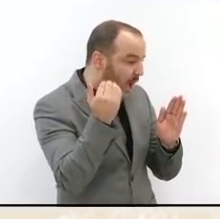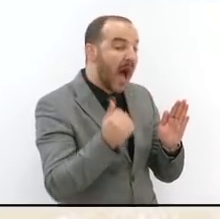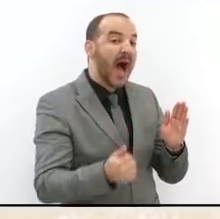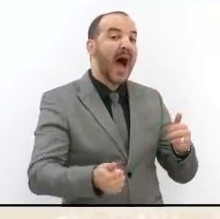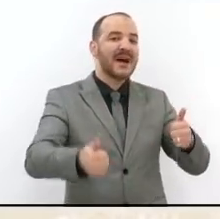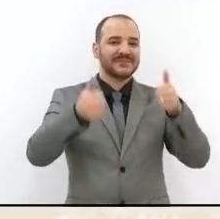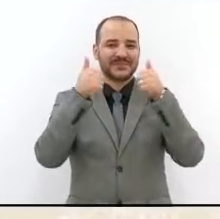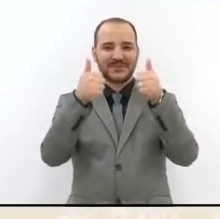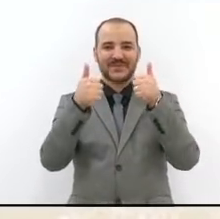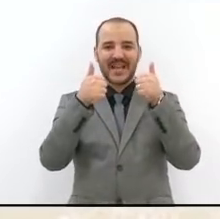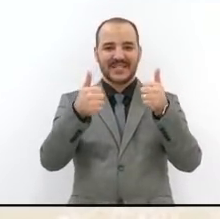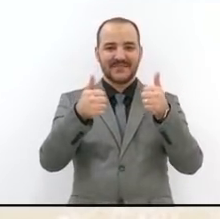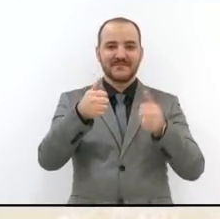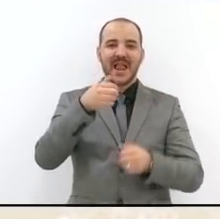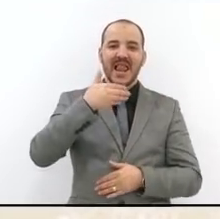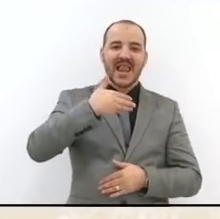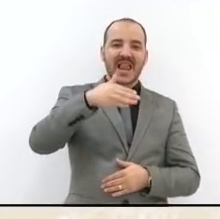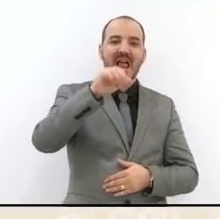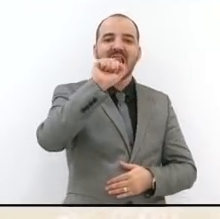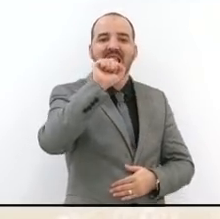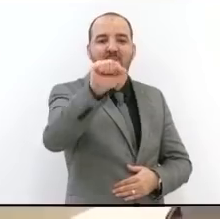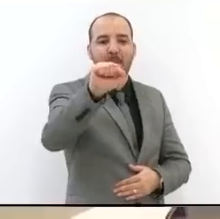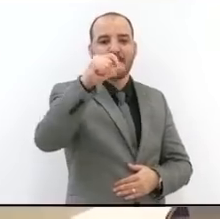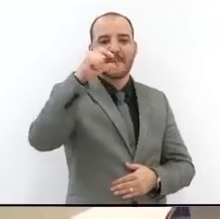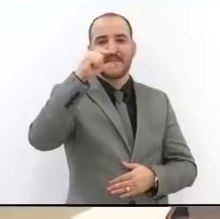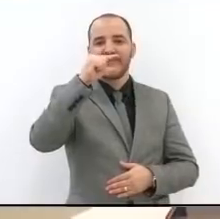أحسنتم، لكم دينكم.